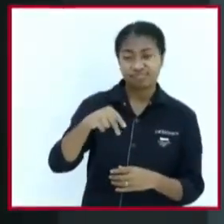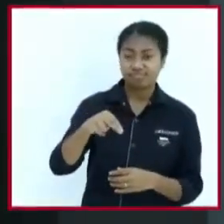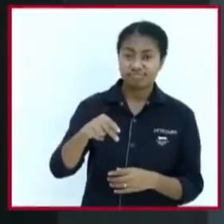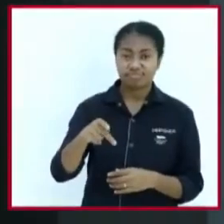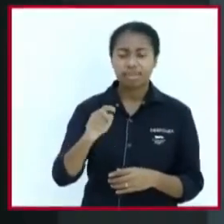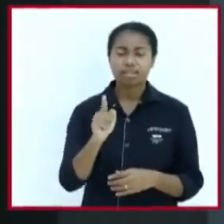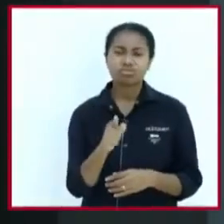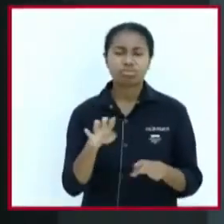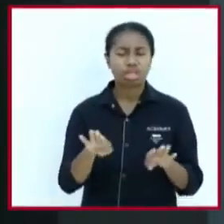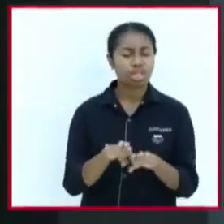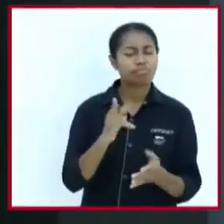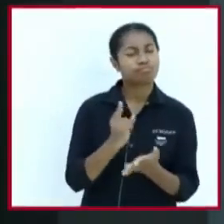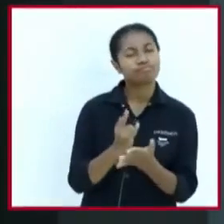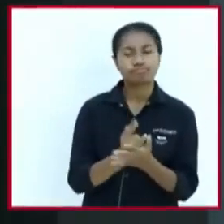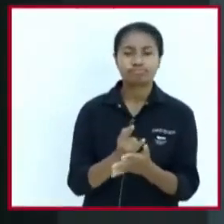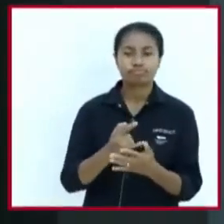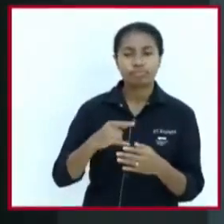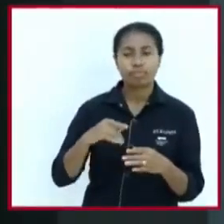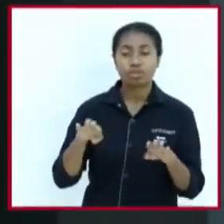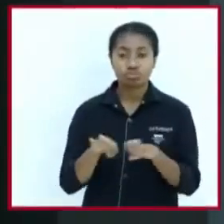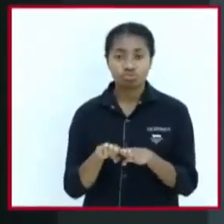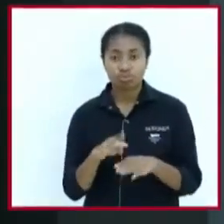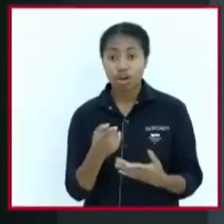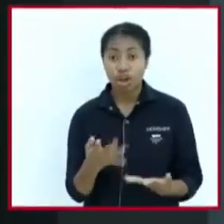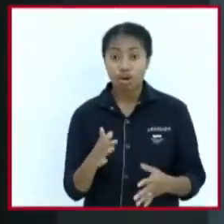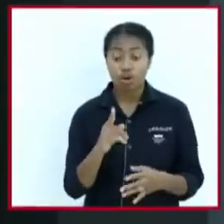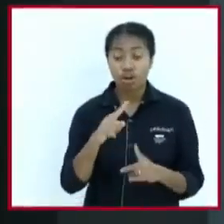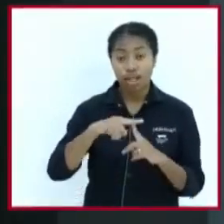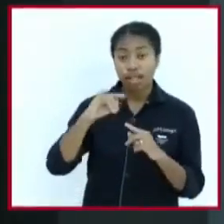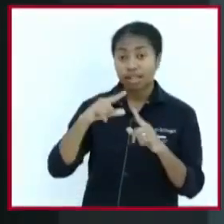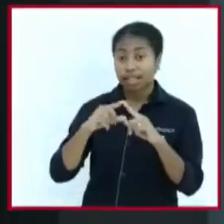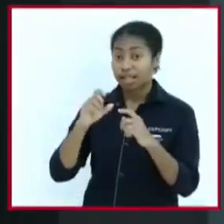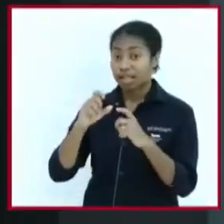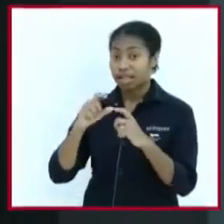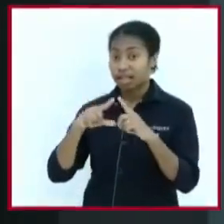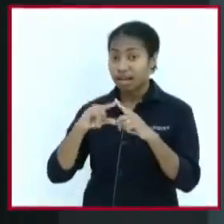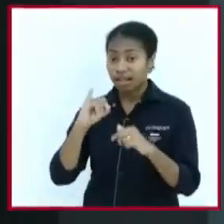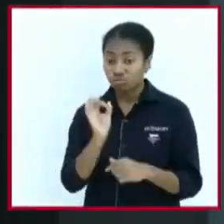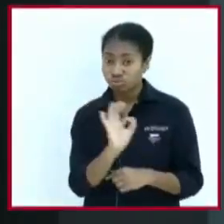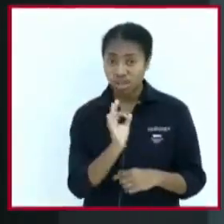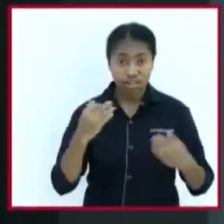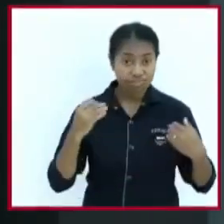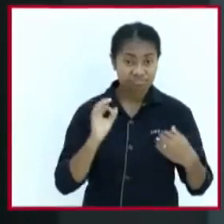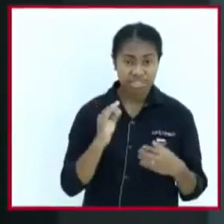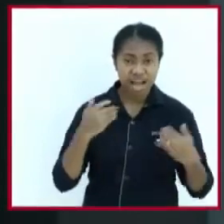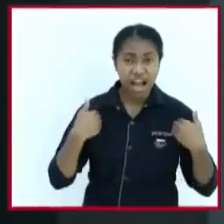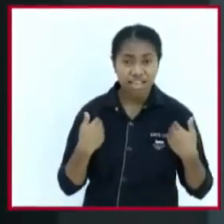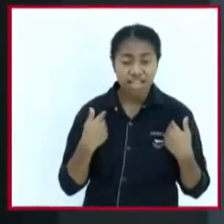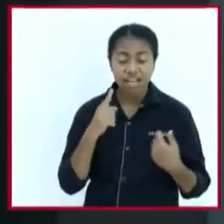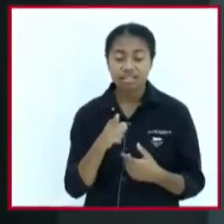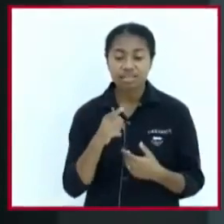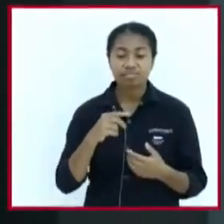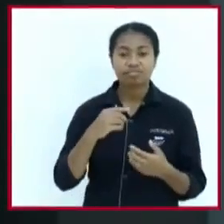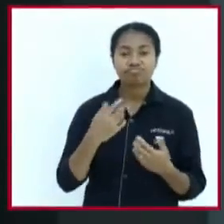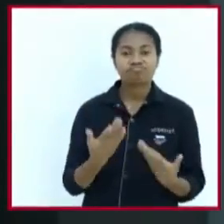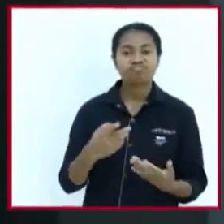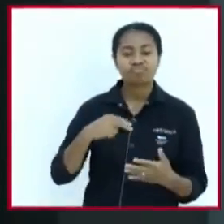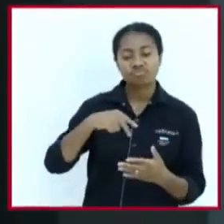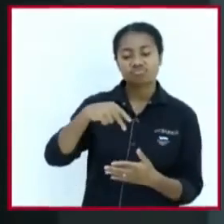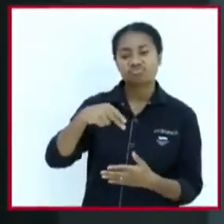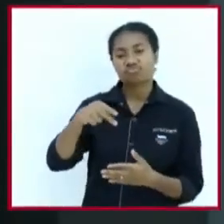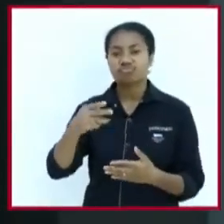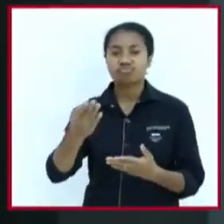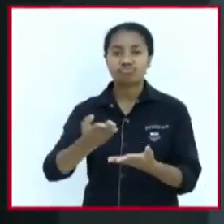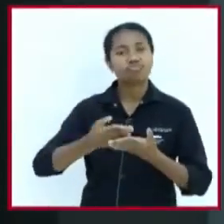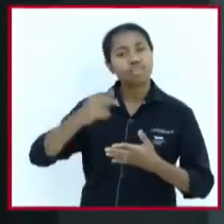masih tertutup tapi kalau tirai itu sudah robek sudah tidak ada lagi maka Jalan